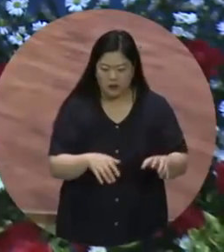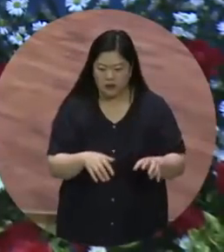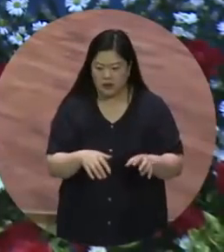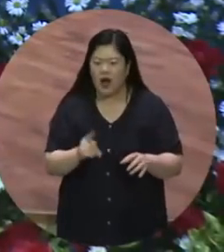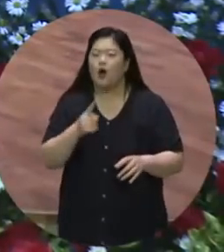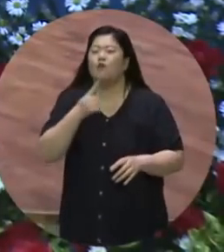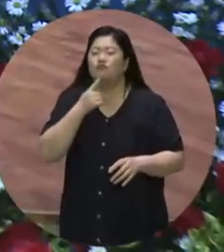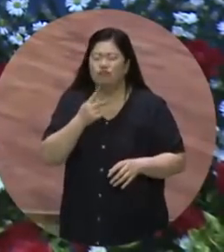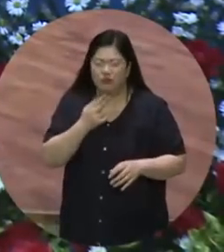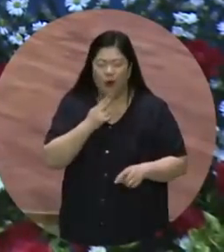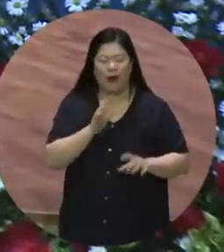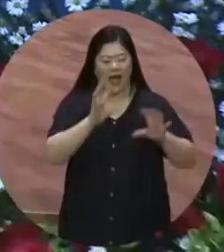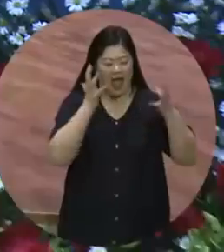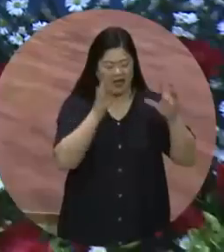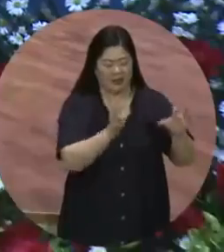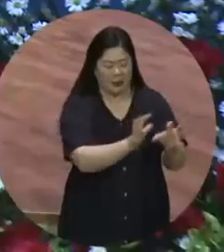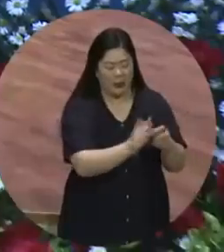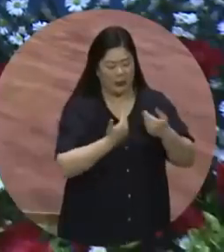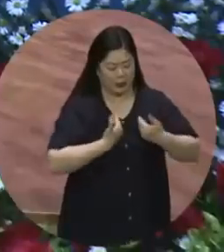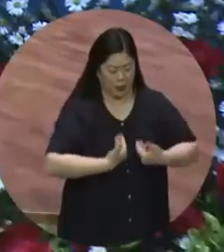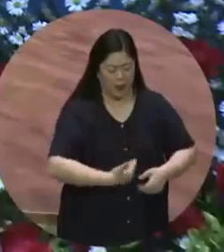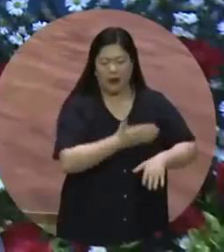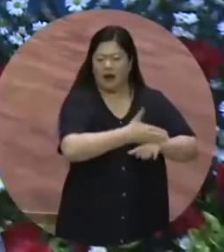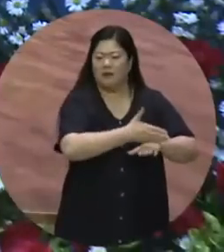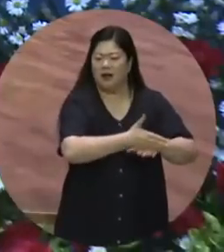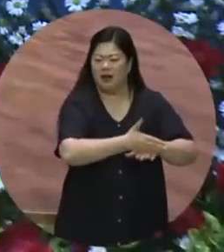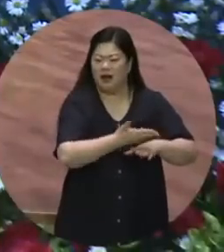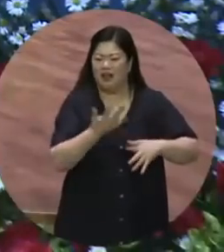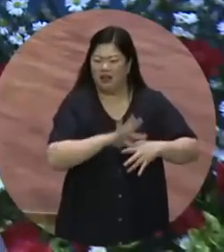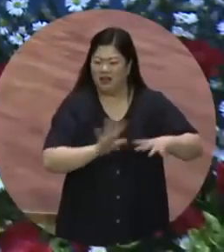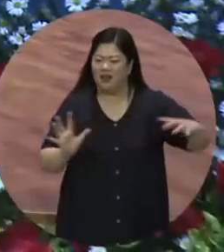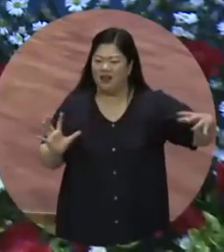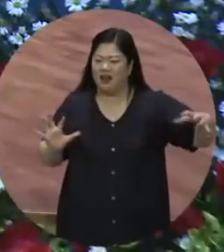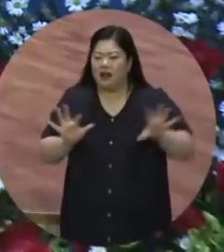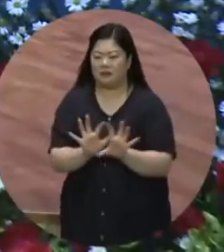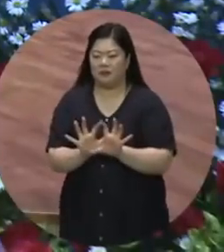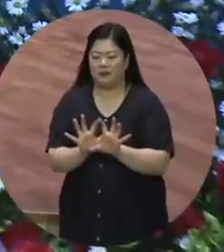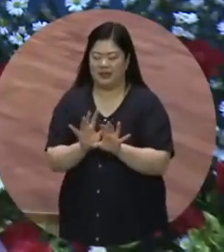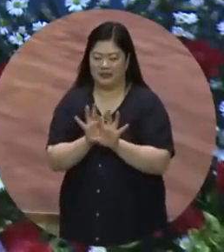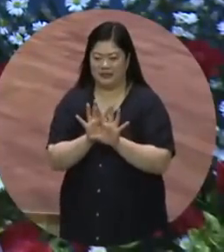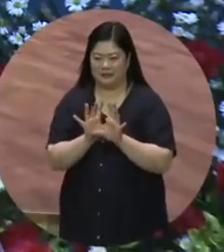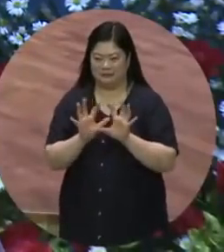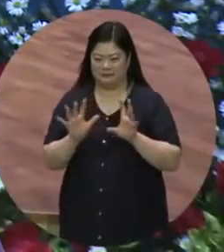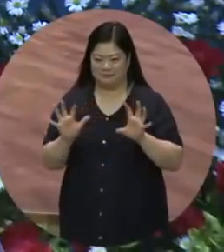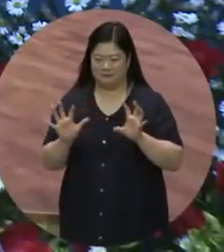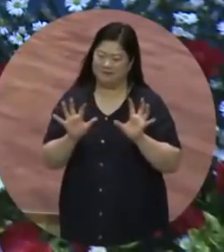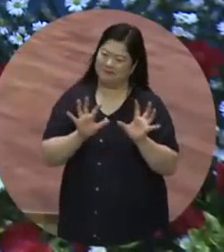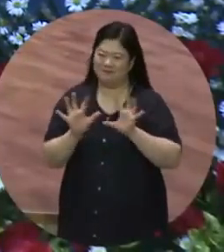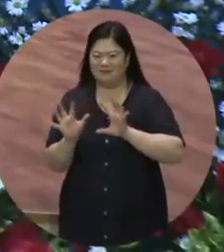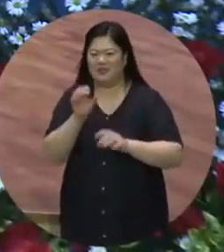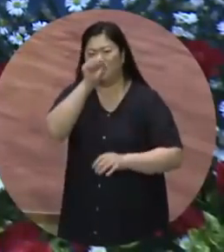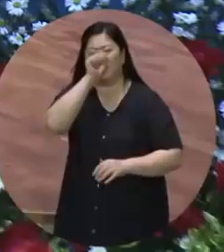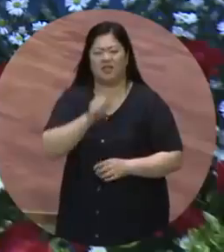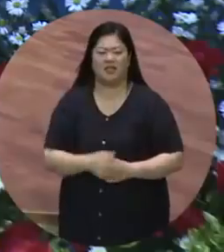감사합니다만은 그렇게 가족들 같이 앉아서 예배드리는 거 참 좋아요.